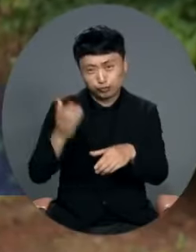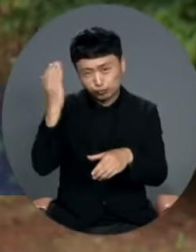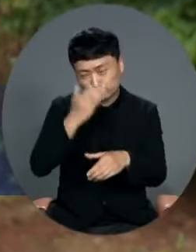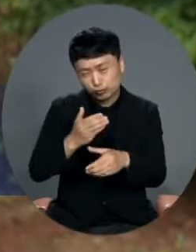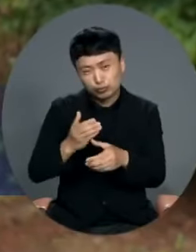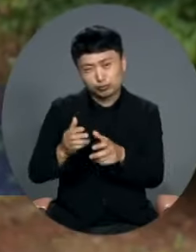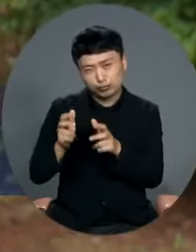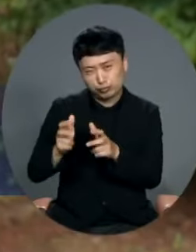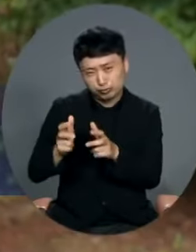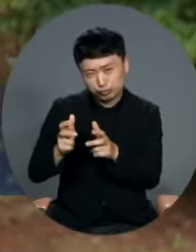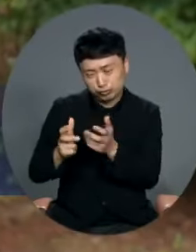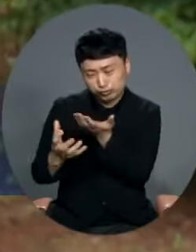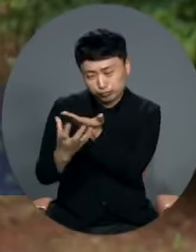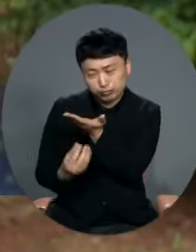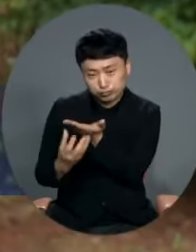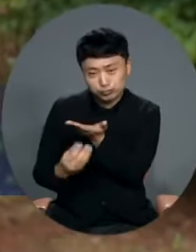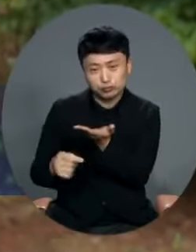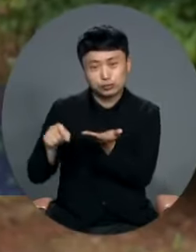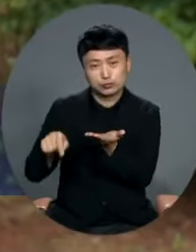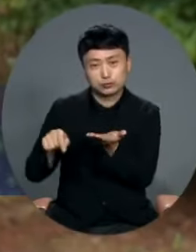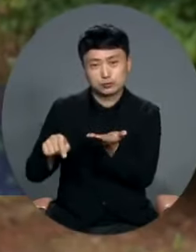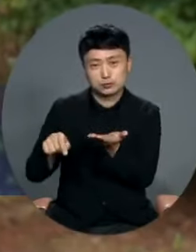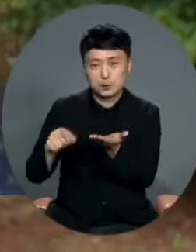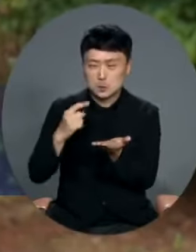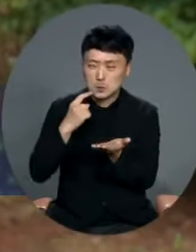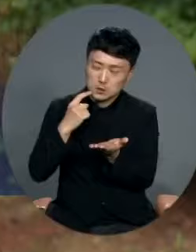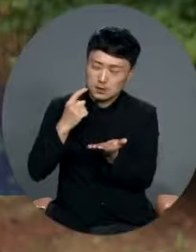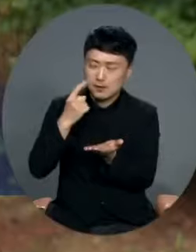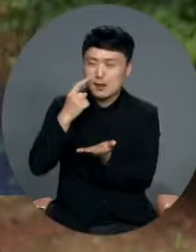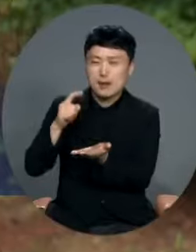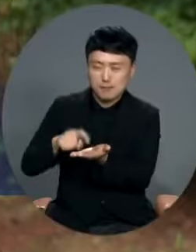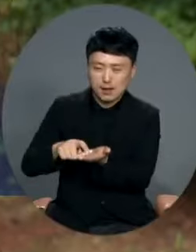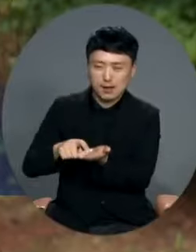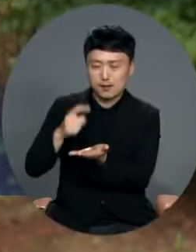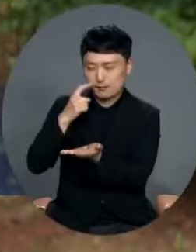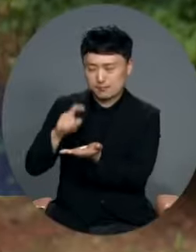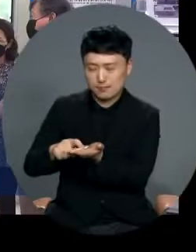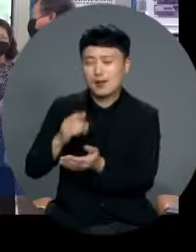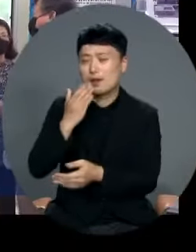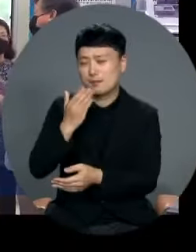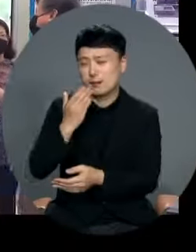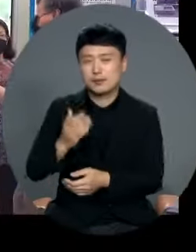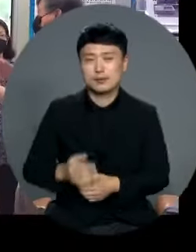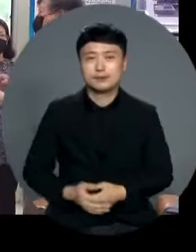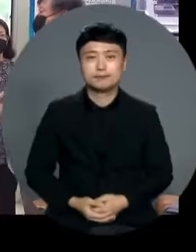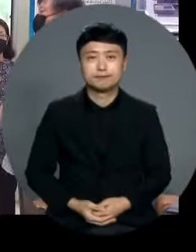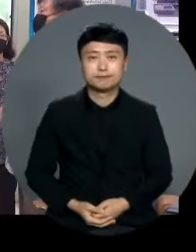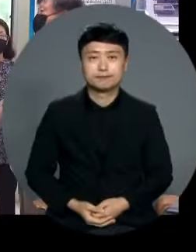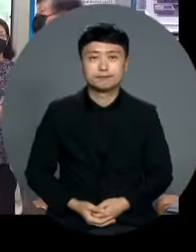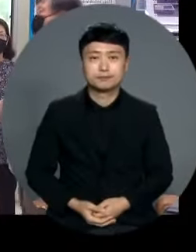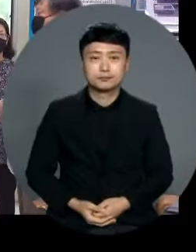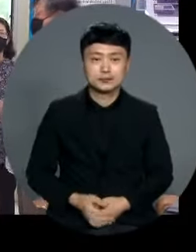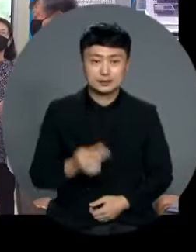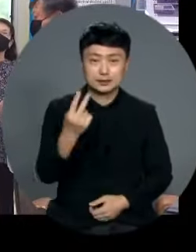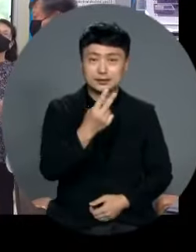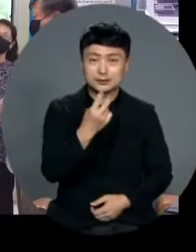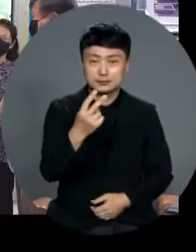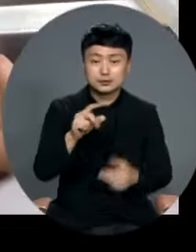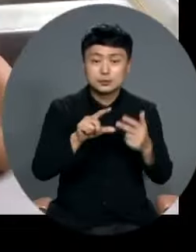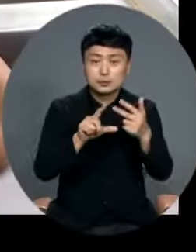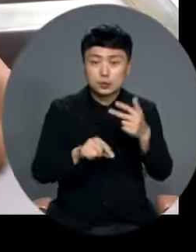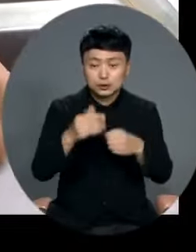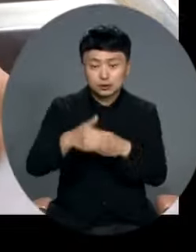때문에 수돗물에서도 얼마든지 나올 가능성이 높은 거죠. 실제로 2022년